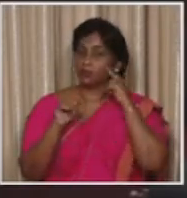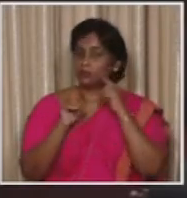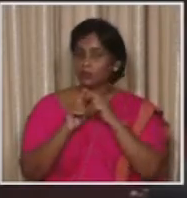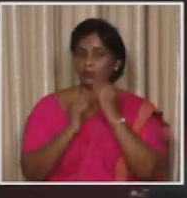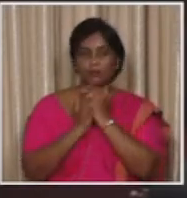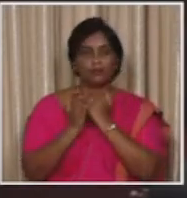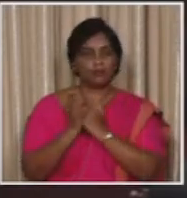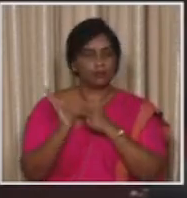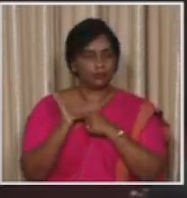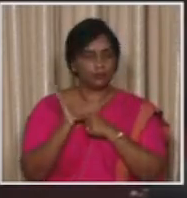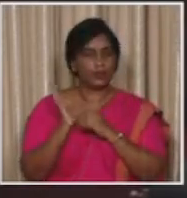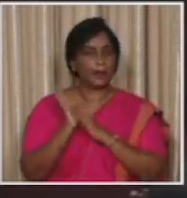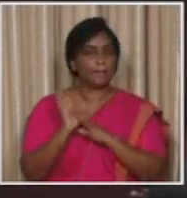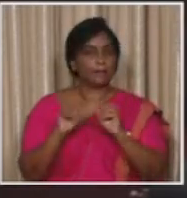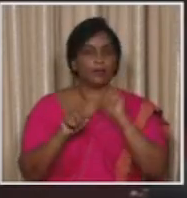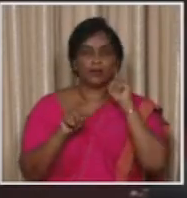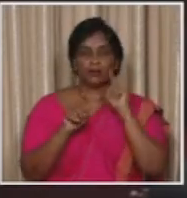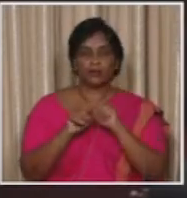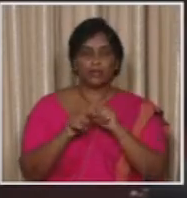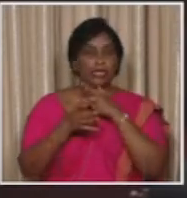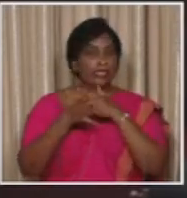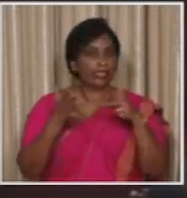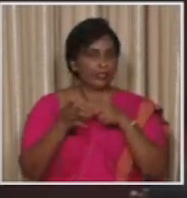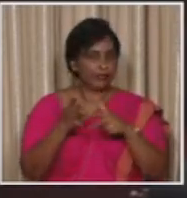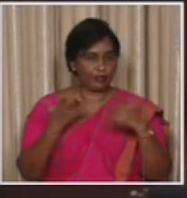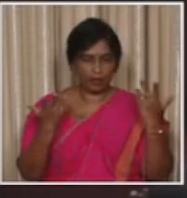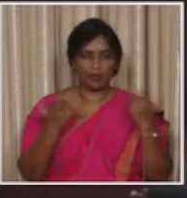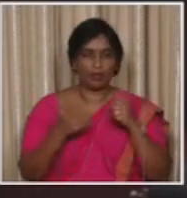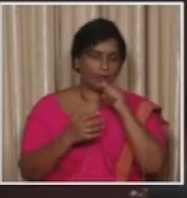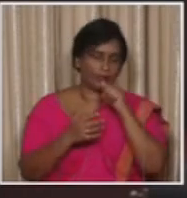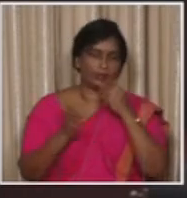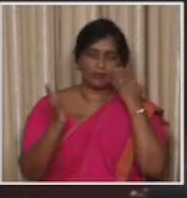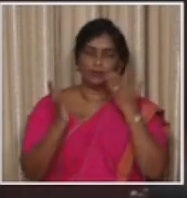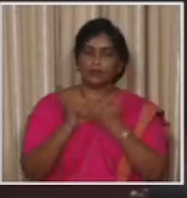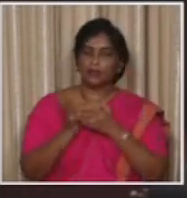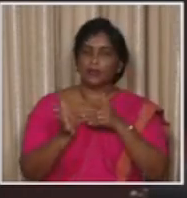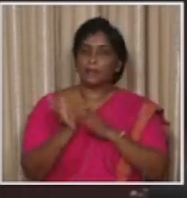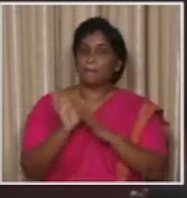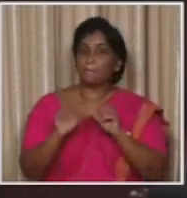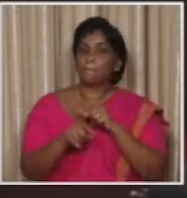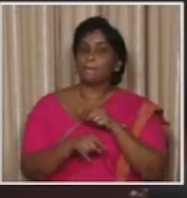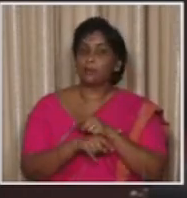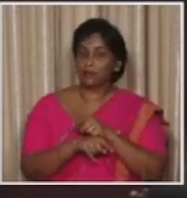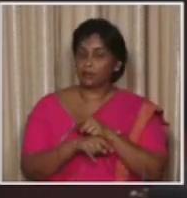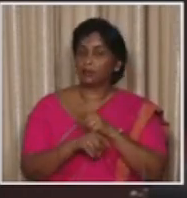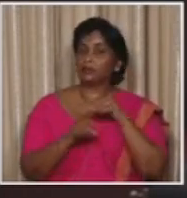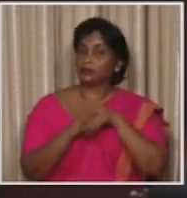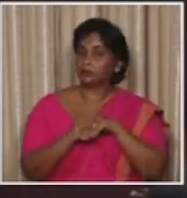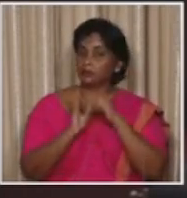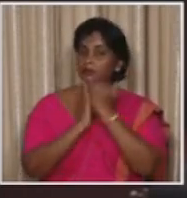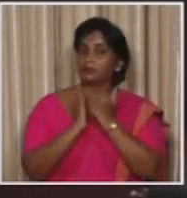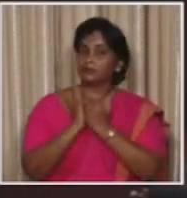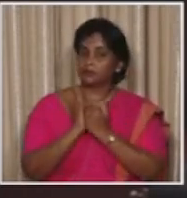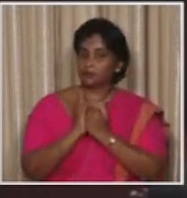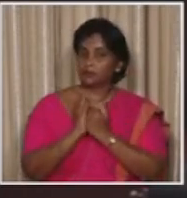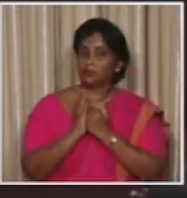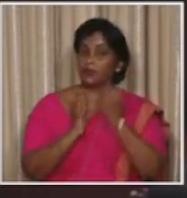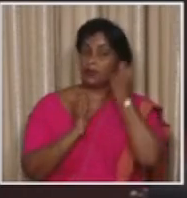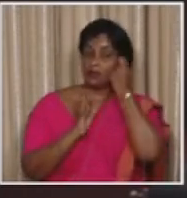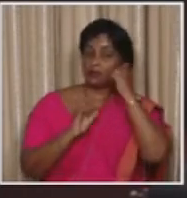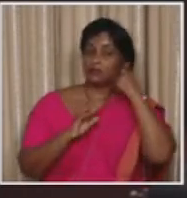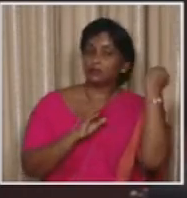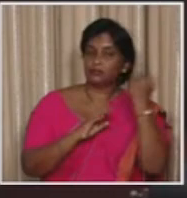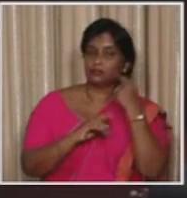කරපු මාධ්‍ය නිවේදනය කියවලා නැහැ. ඒක ඉතාම පැහැදිලි. මොකද මේ මාධ්‍ය නිවේදනය තුළ අඩංගු කාරණාත් එතුමාගේ අදහස් දැක්වීමත්